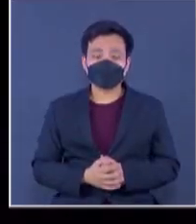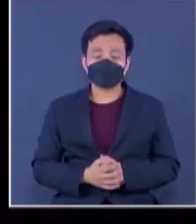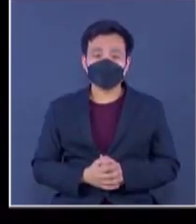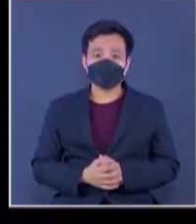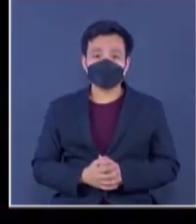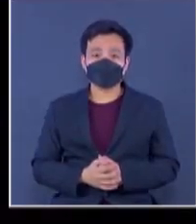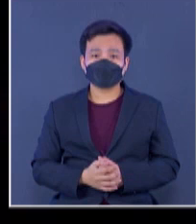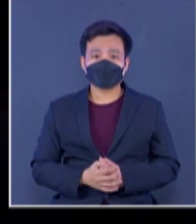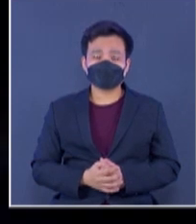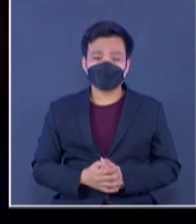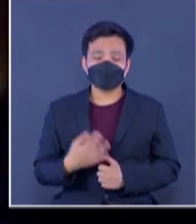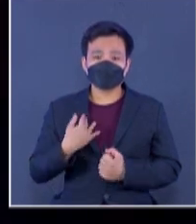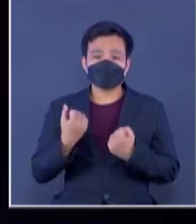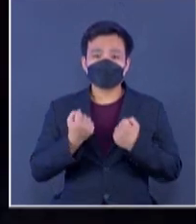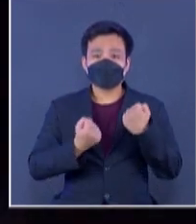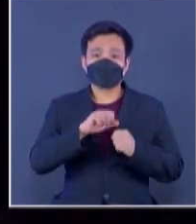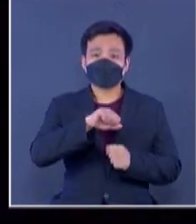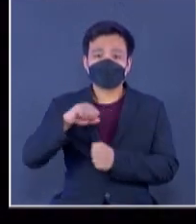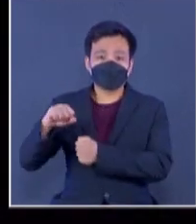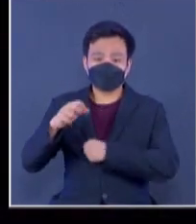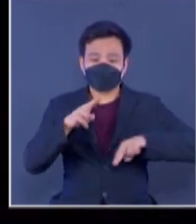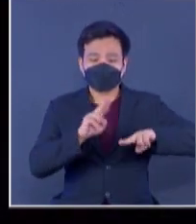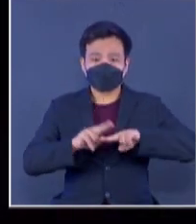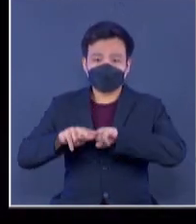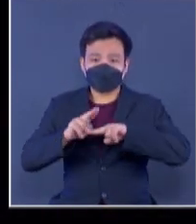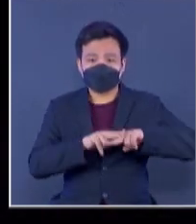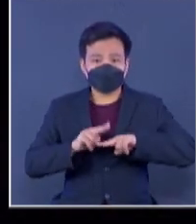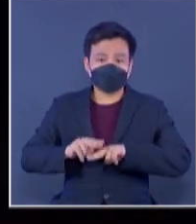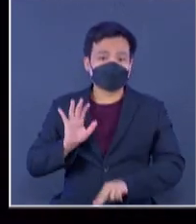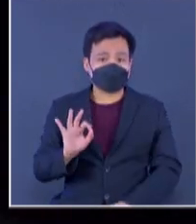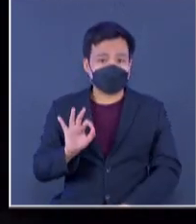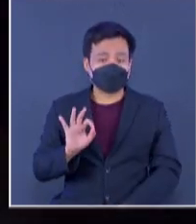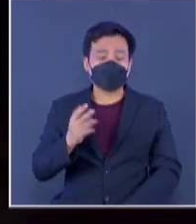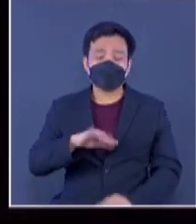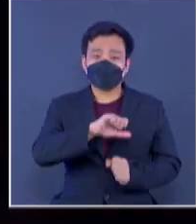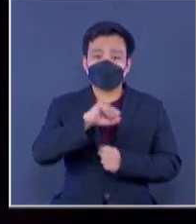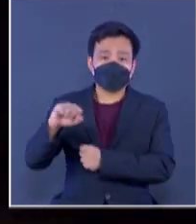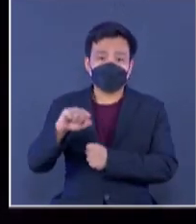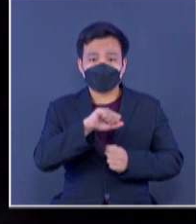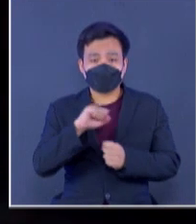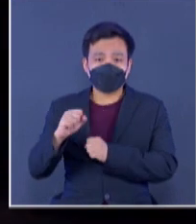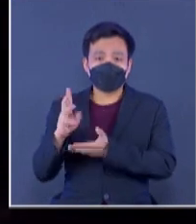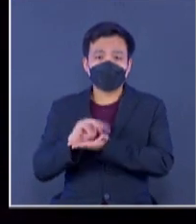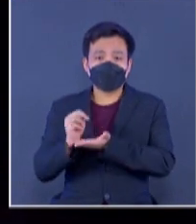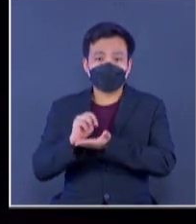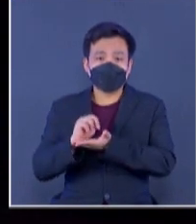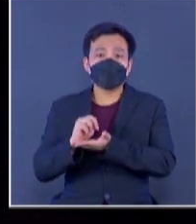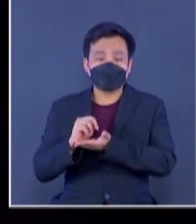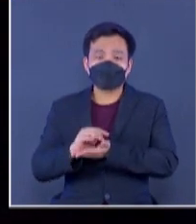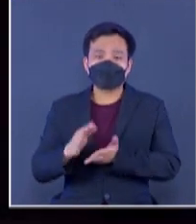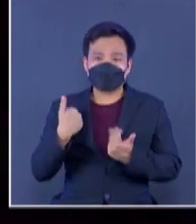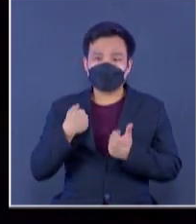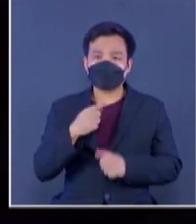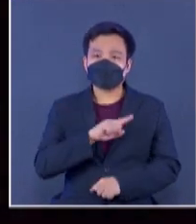ในแต่ละวันรถตู้โดยสารขนาด9ที่นั่งของมูลนิธิพุทธธรรม31นะคะหรือว่าฮุก31มีภารกิ